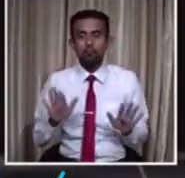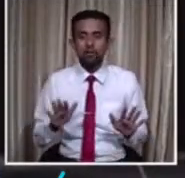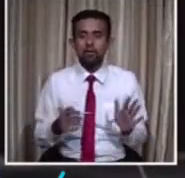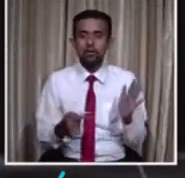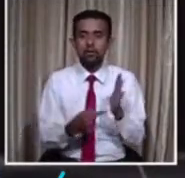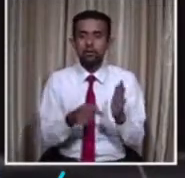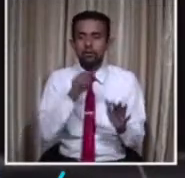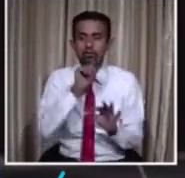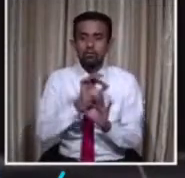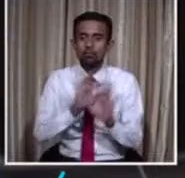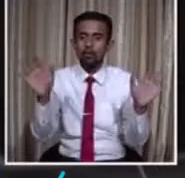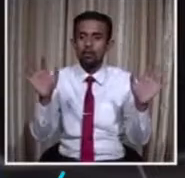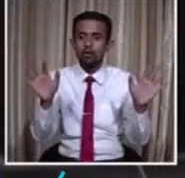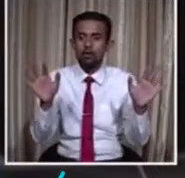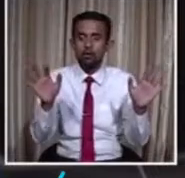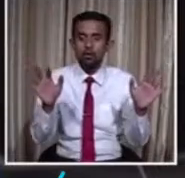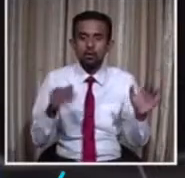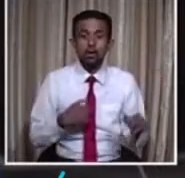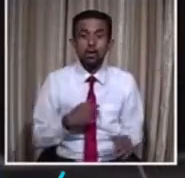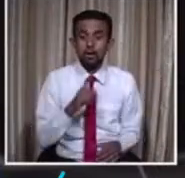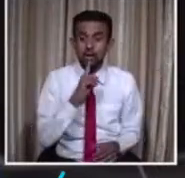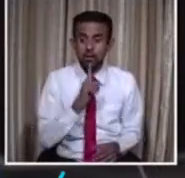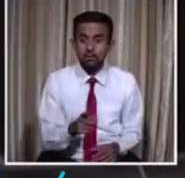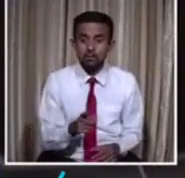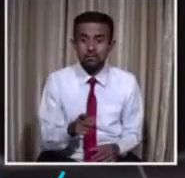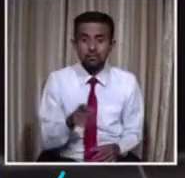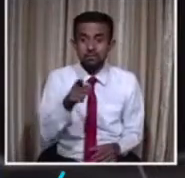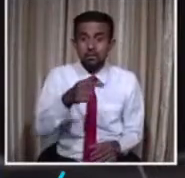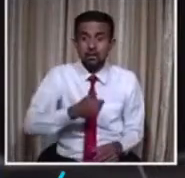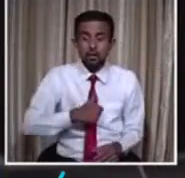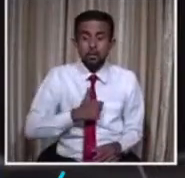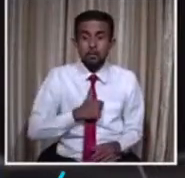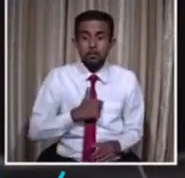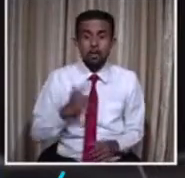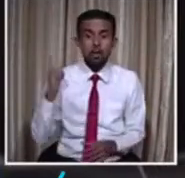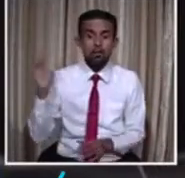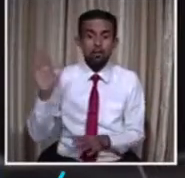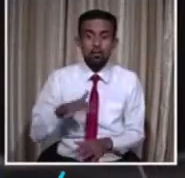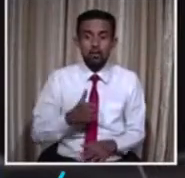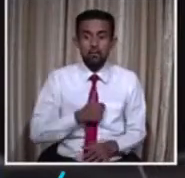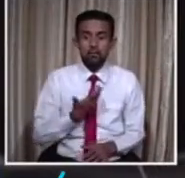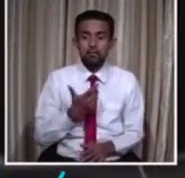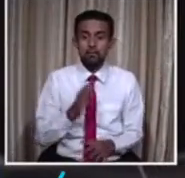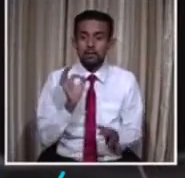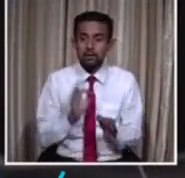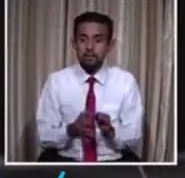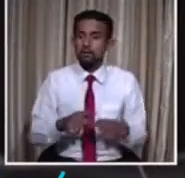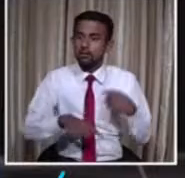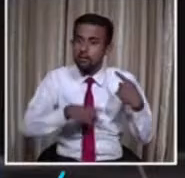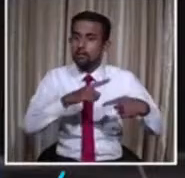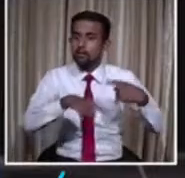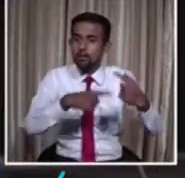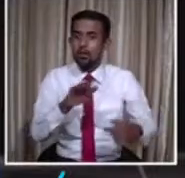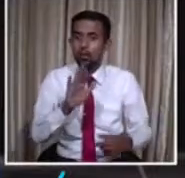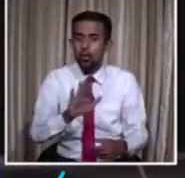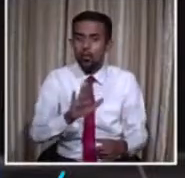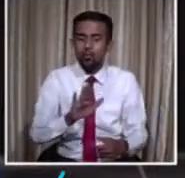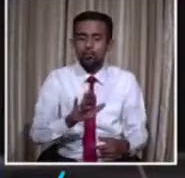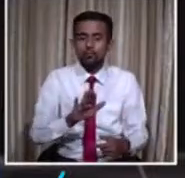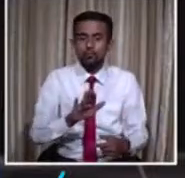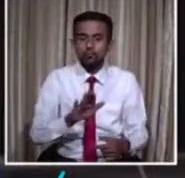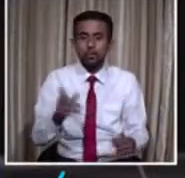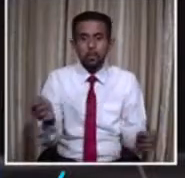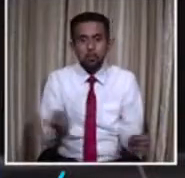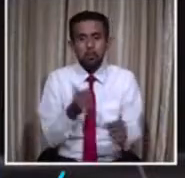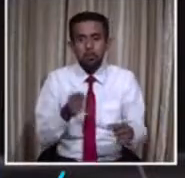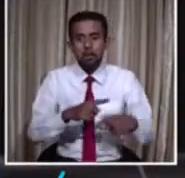nene. Anna mama kini ada, ia akan meti hamudah bah dah buat kat. Eh, gini tapi dikata andona. Marah